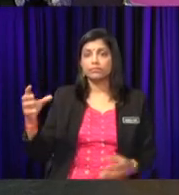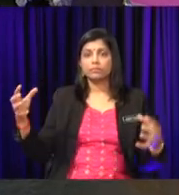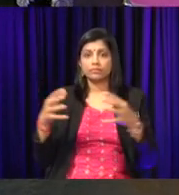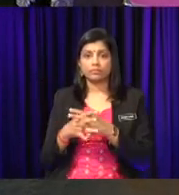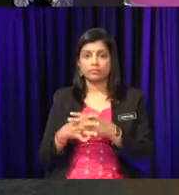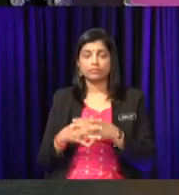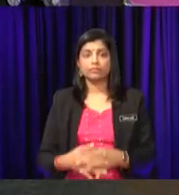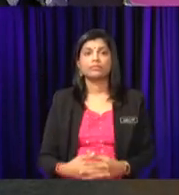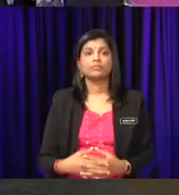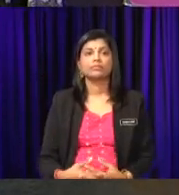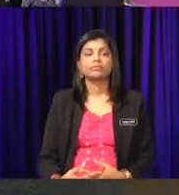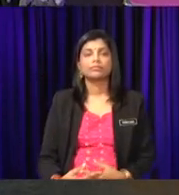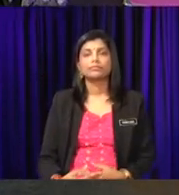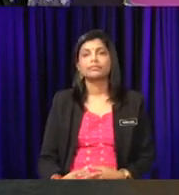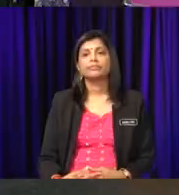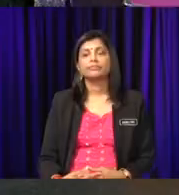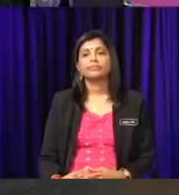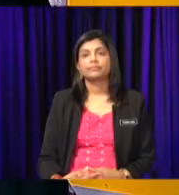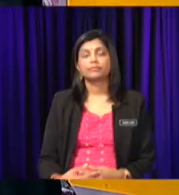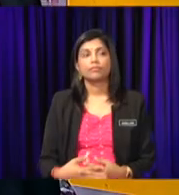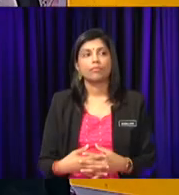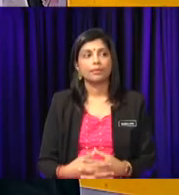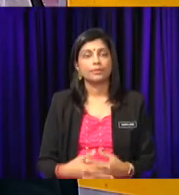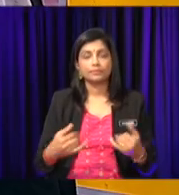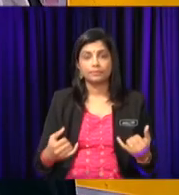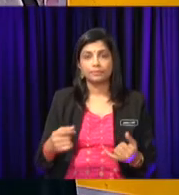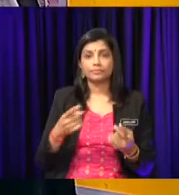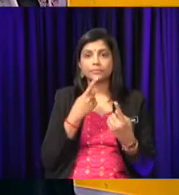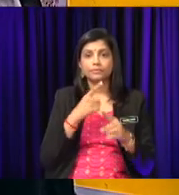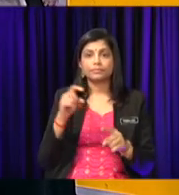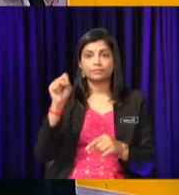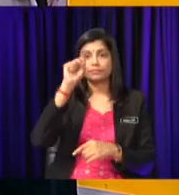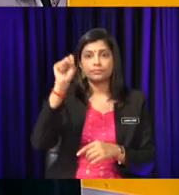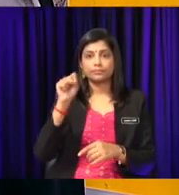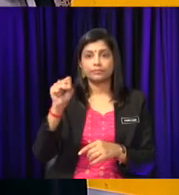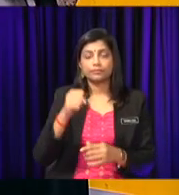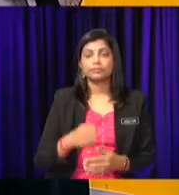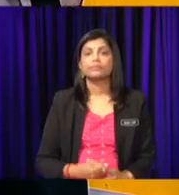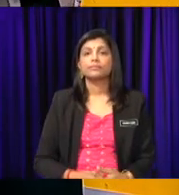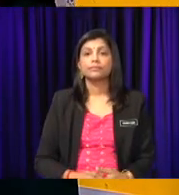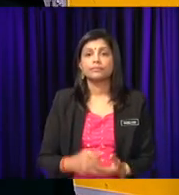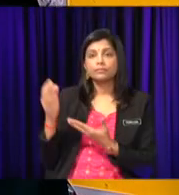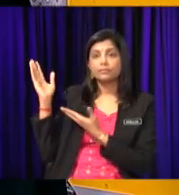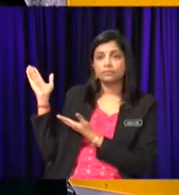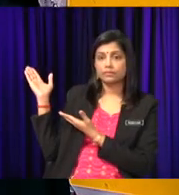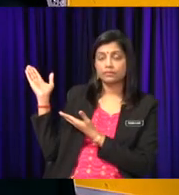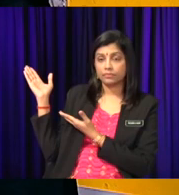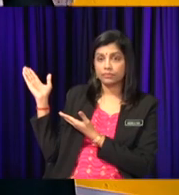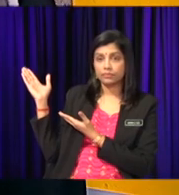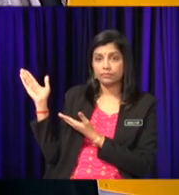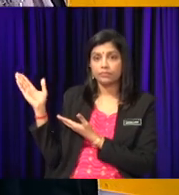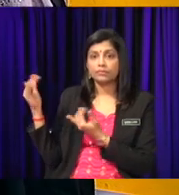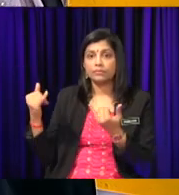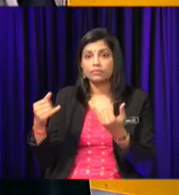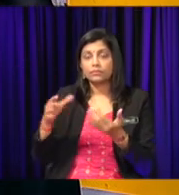jawab Oke kita teruskan Oke ada empat bentuk soal dan pemahaman tapi kita akan fokus soal yang